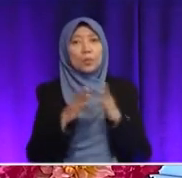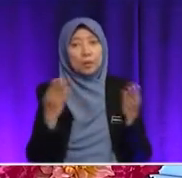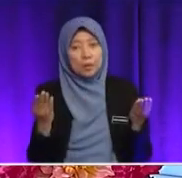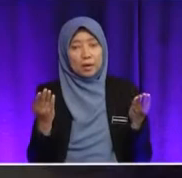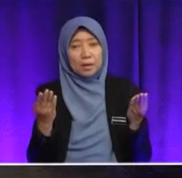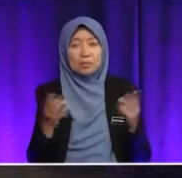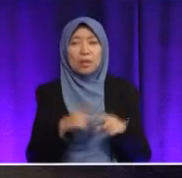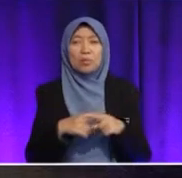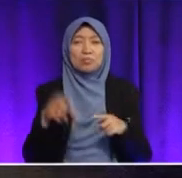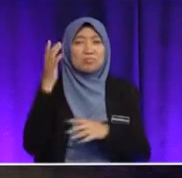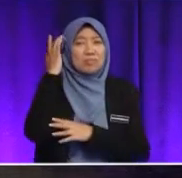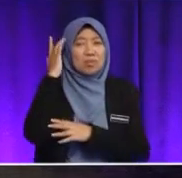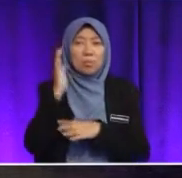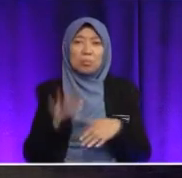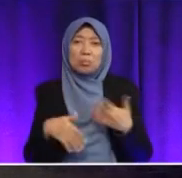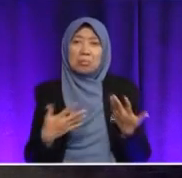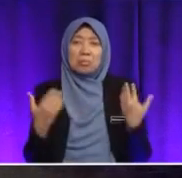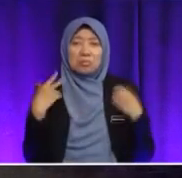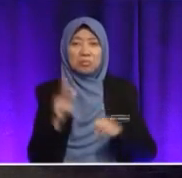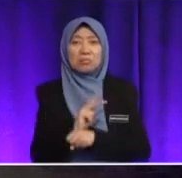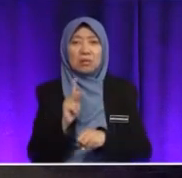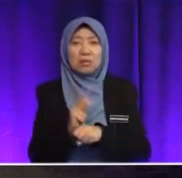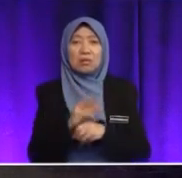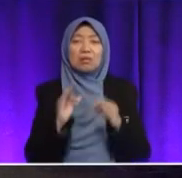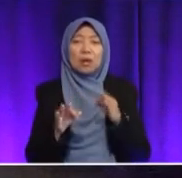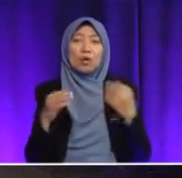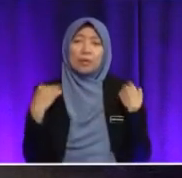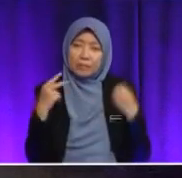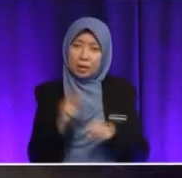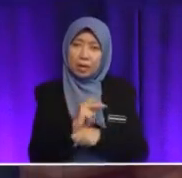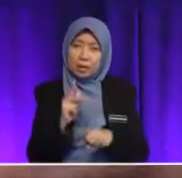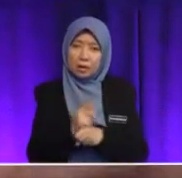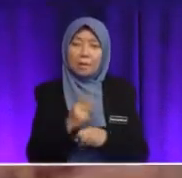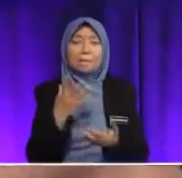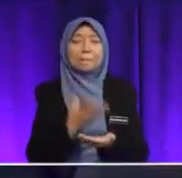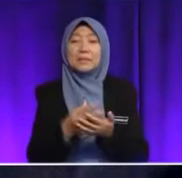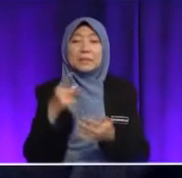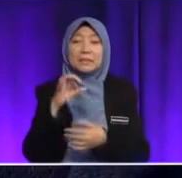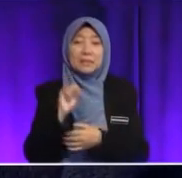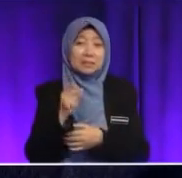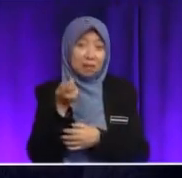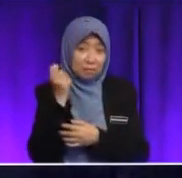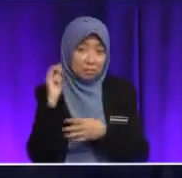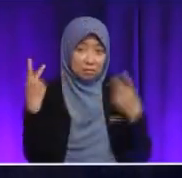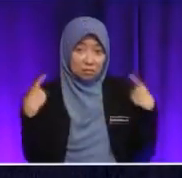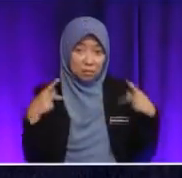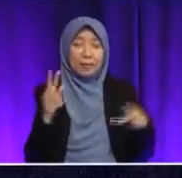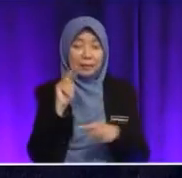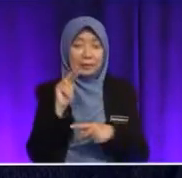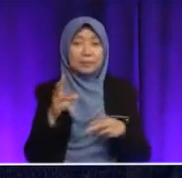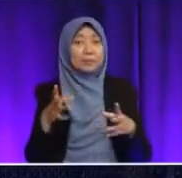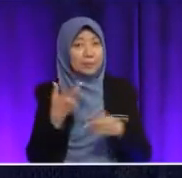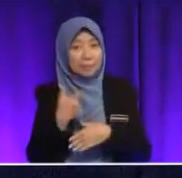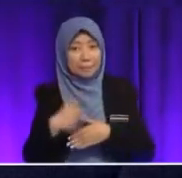Cuma setan tahulah tadi adek kakak kalau tak saya memang singgah kedai belikan Grace tokek mungkin lepas apabila kita nanti